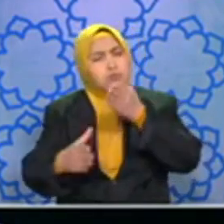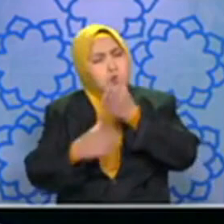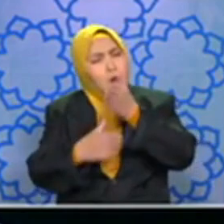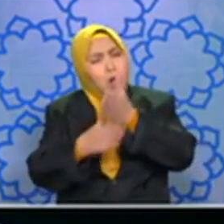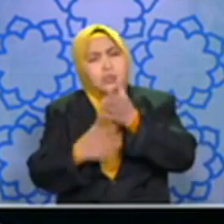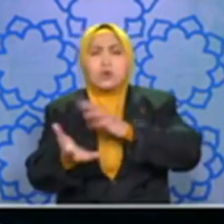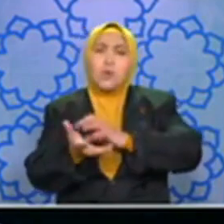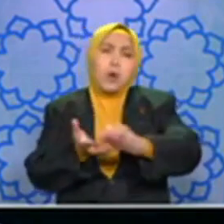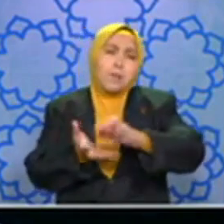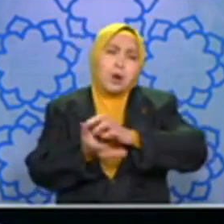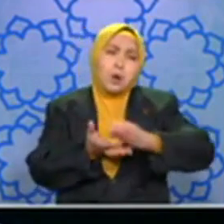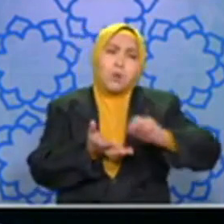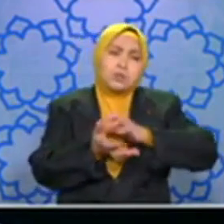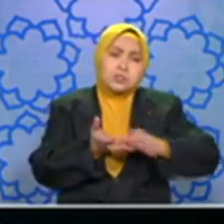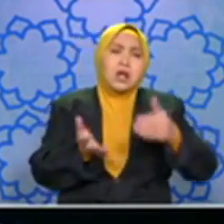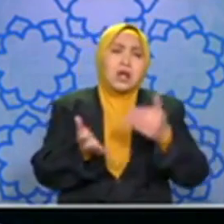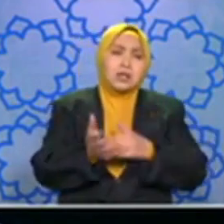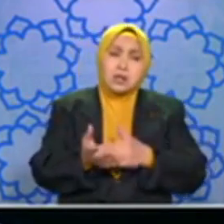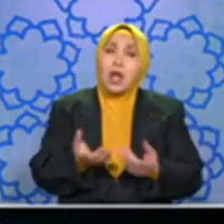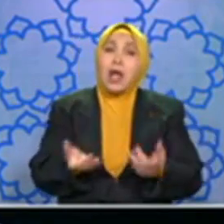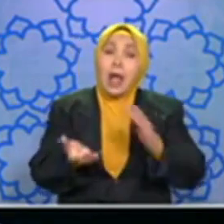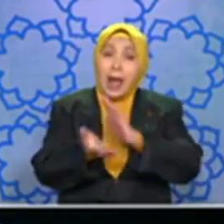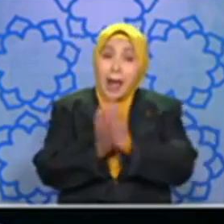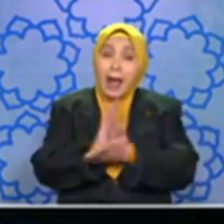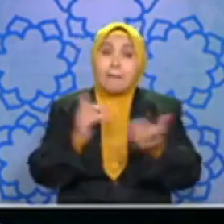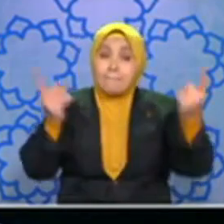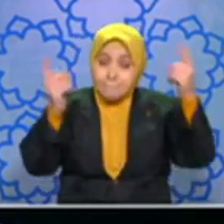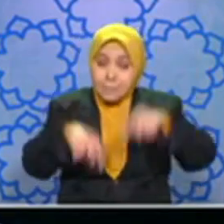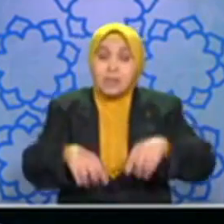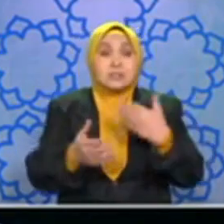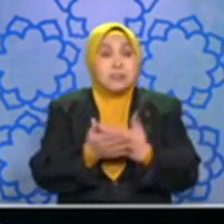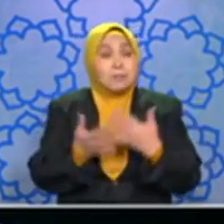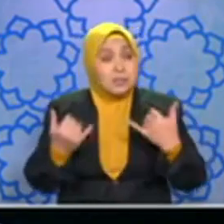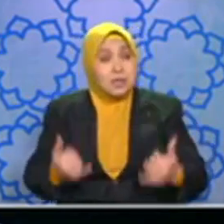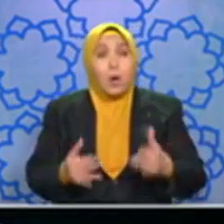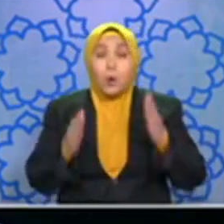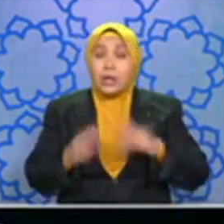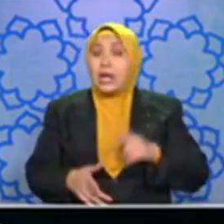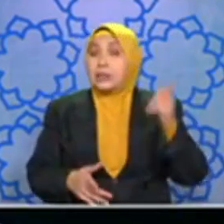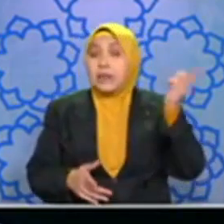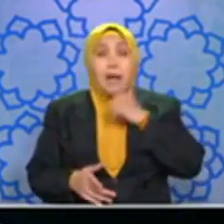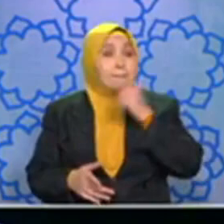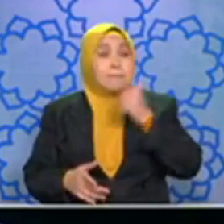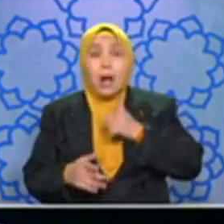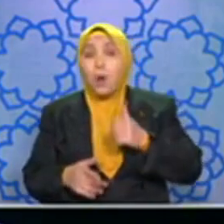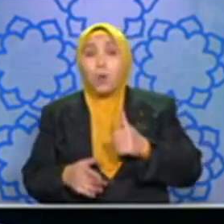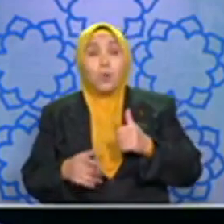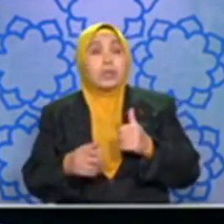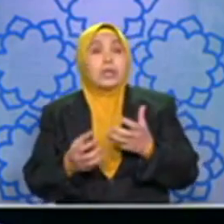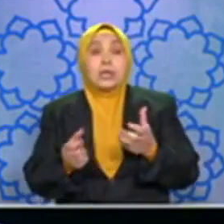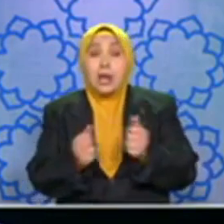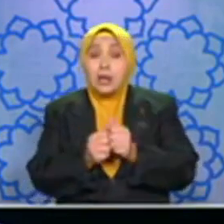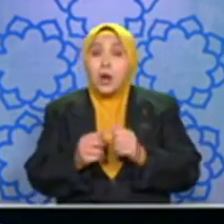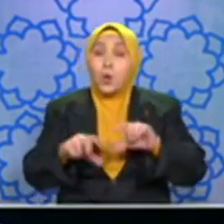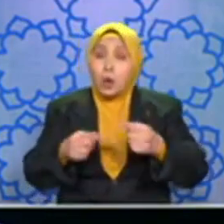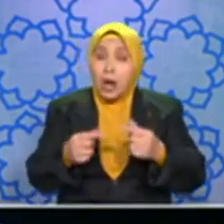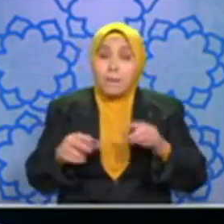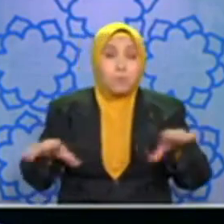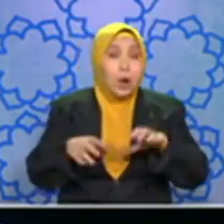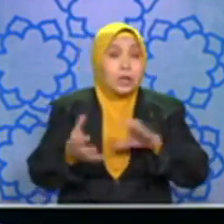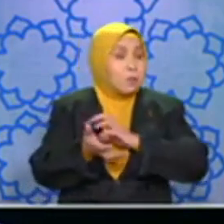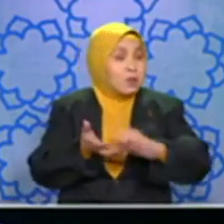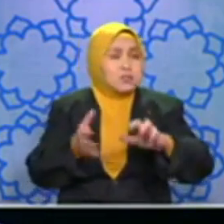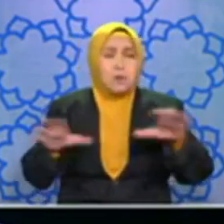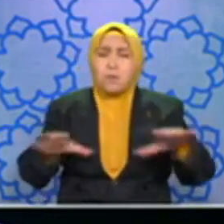merosakkan lagi, dan ia berlaku sampai sekarang. Orang-orang yang tidak mahu dengan Quran ini, dia membuat kerosakan, membawa